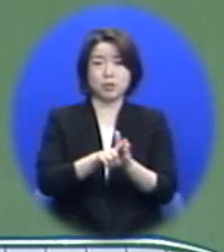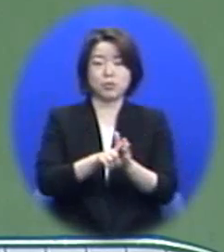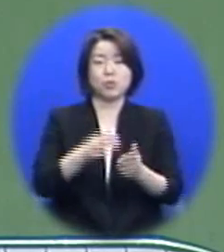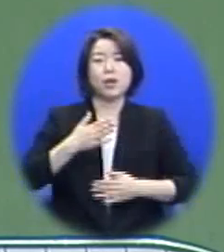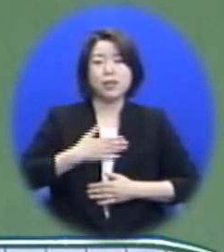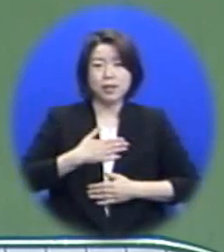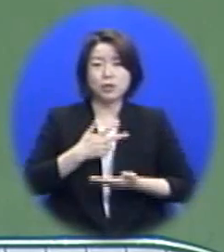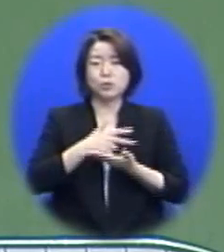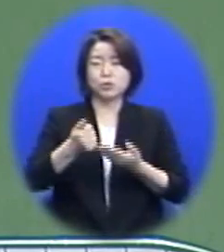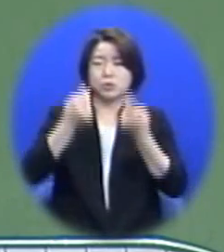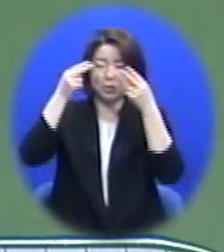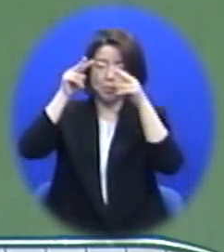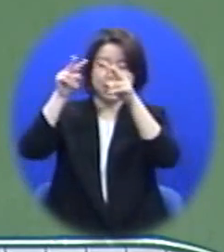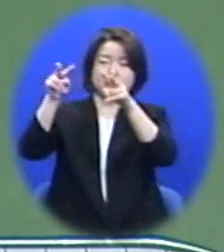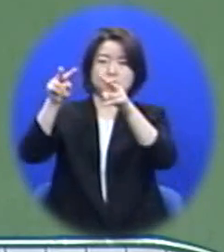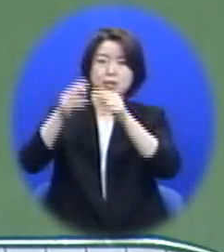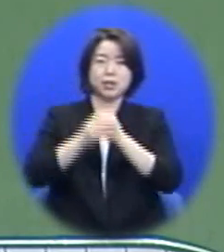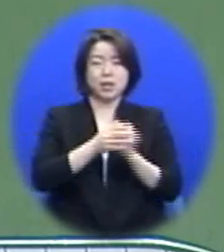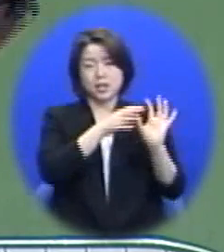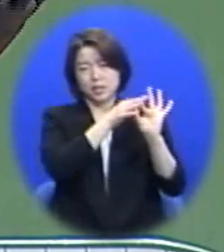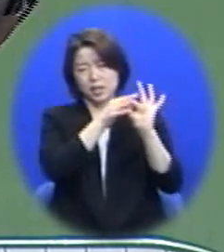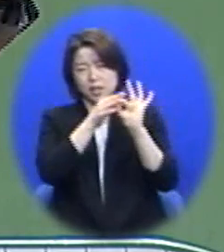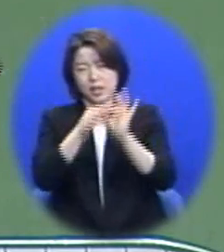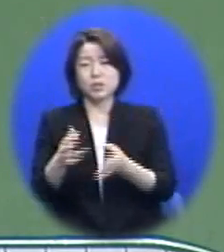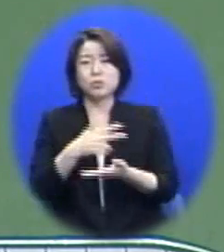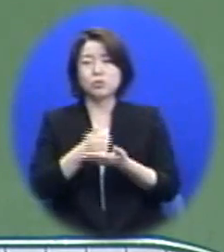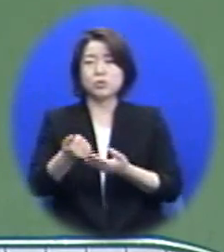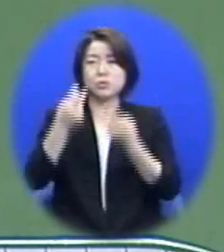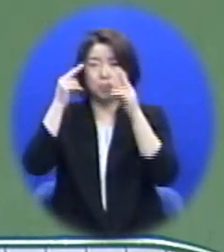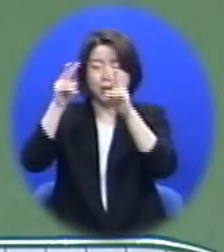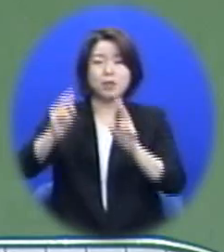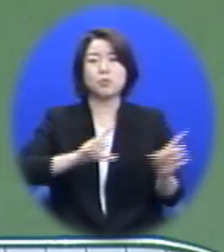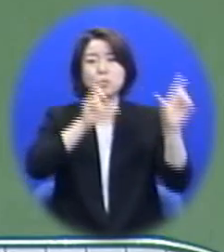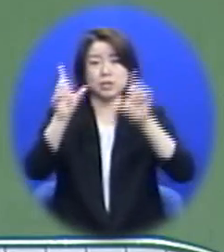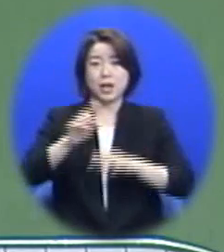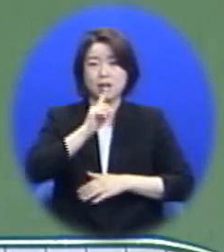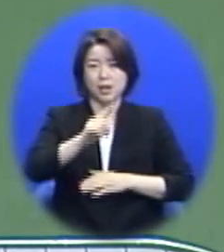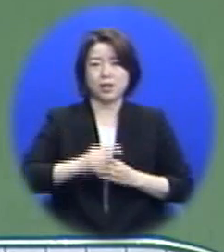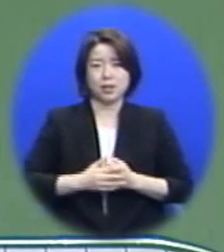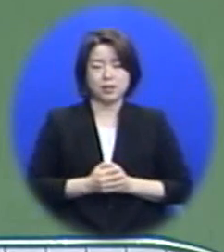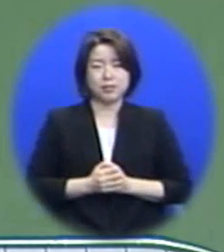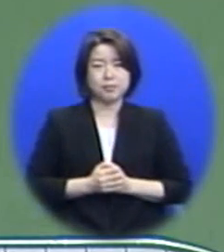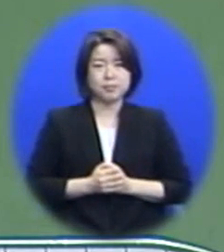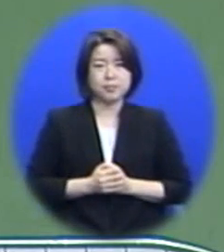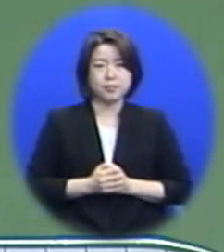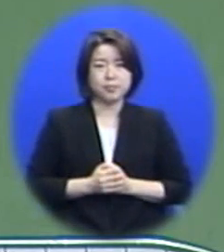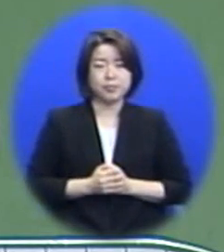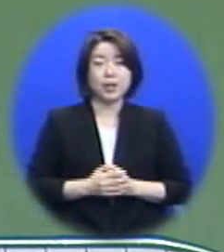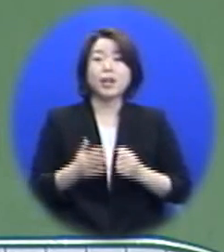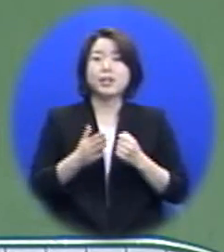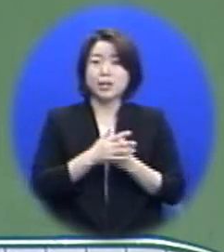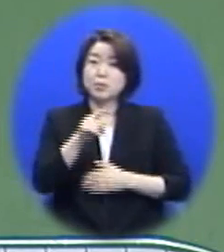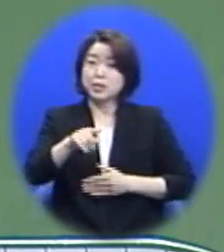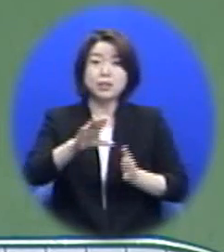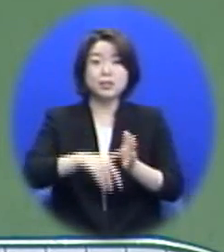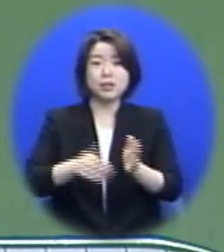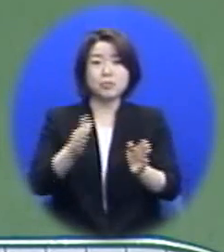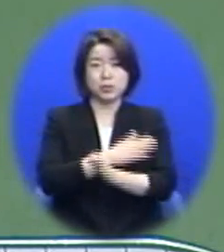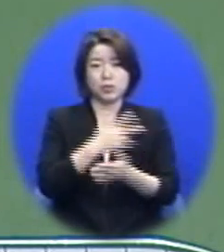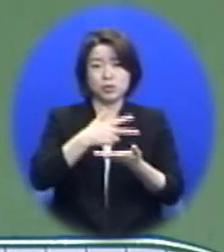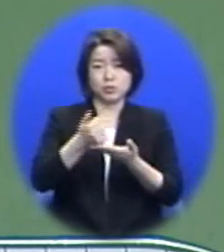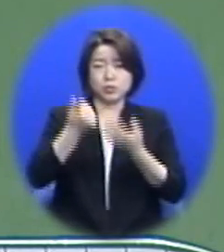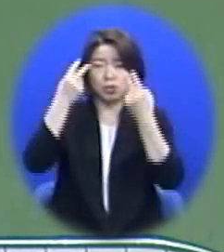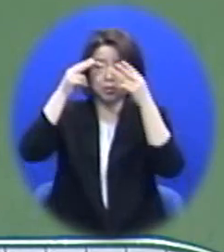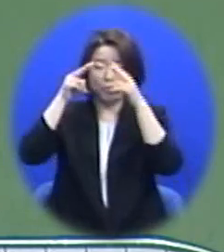바라보라는 것입니다 계속해서 주님을 바라보고 살라는 것입니다 그래서 그때부터 주님을